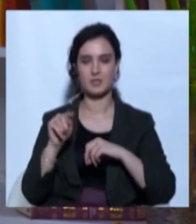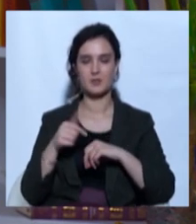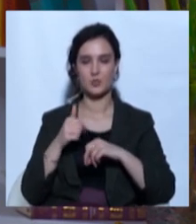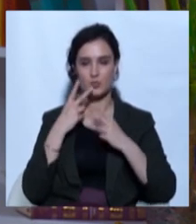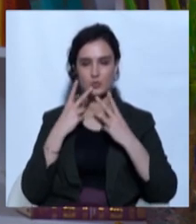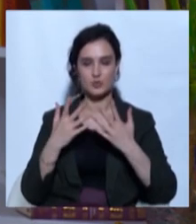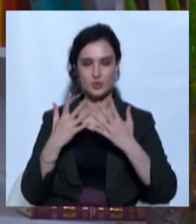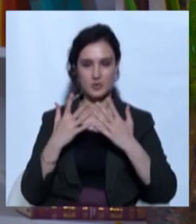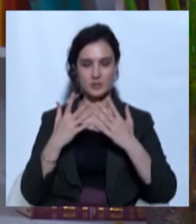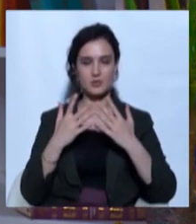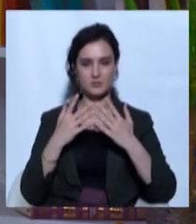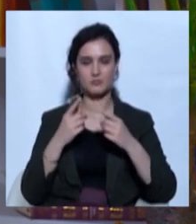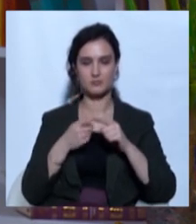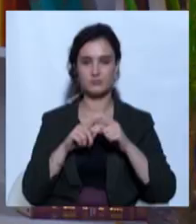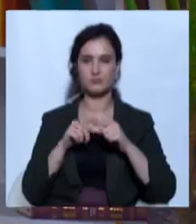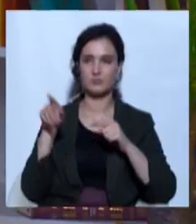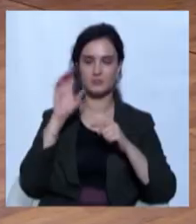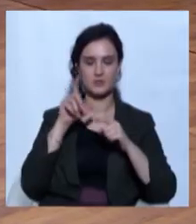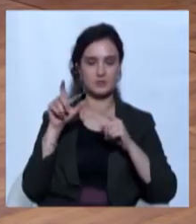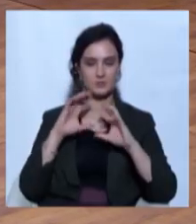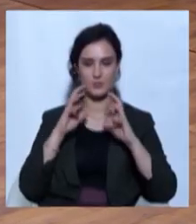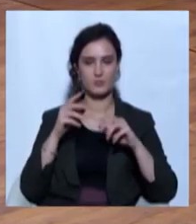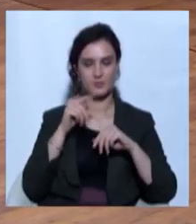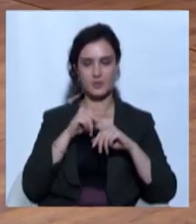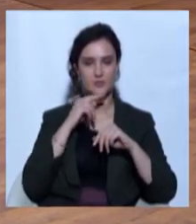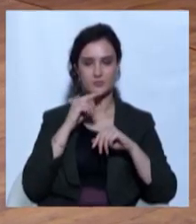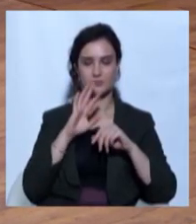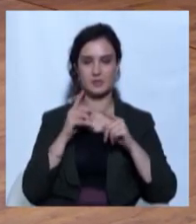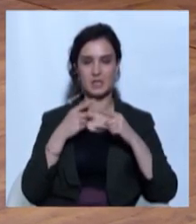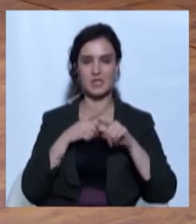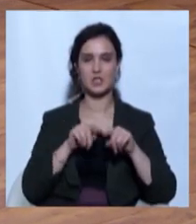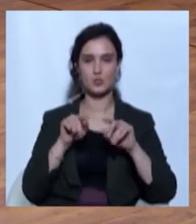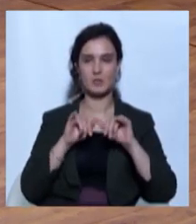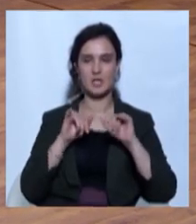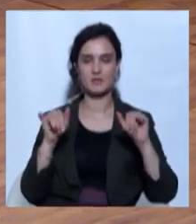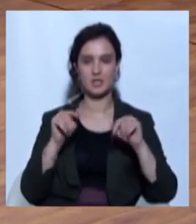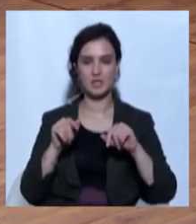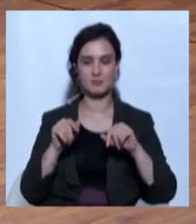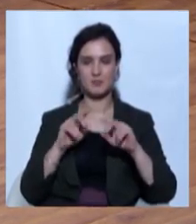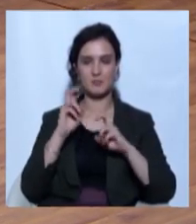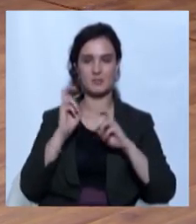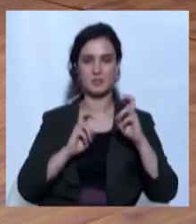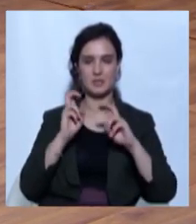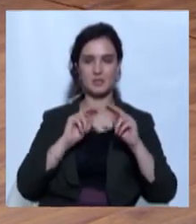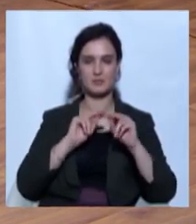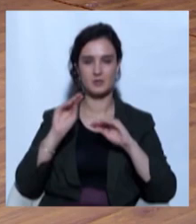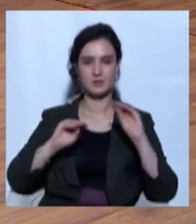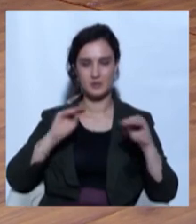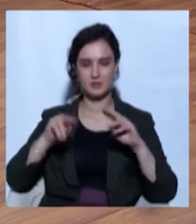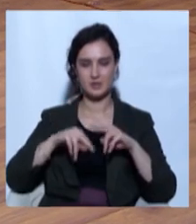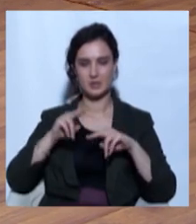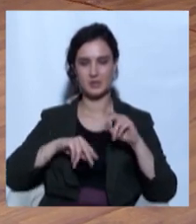როგორც ჩანს, კაცობრიობამ ყურად ეს არ იყო. ტექნიკის არნახულმა განვითარებამ, ფაბრიკა-ქარხნების